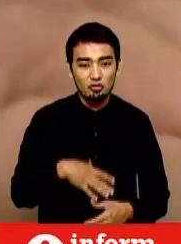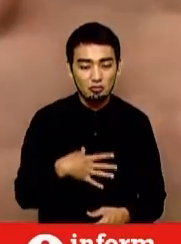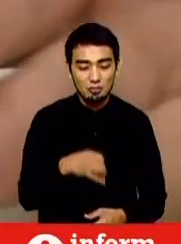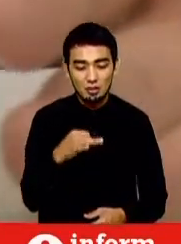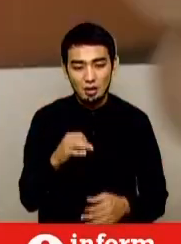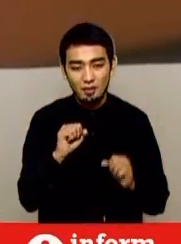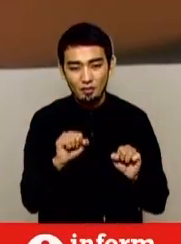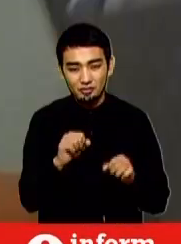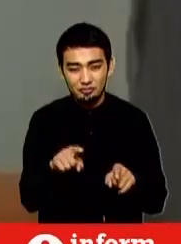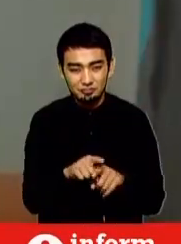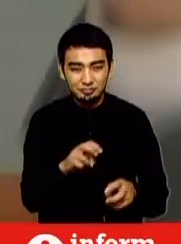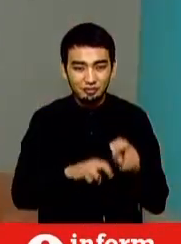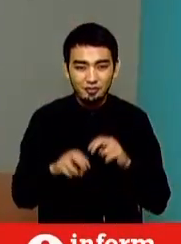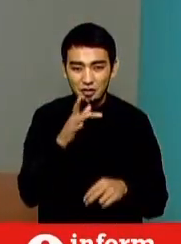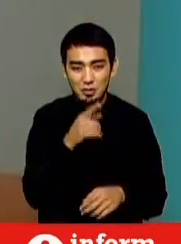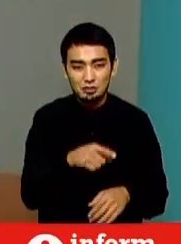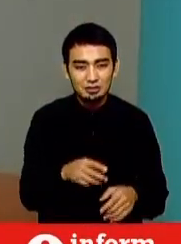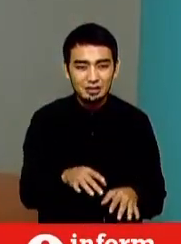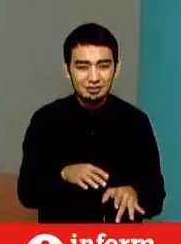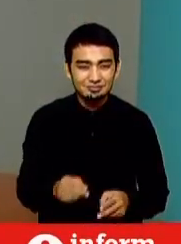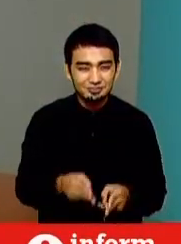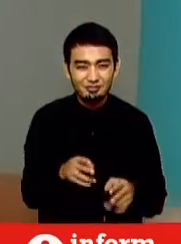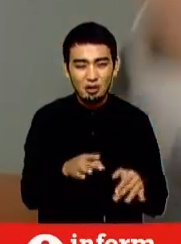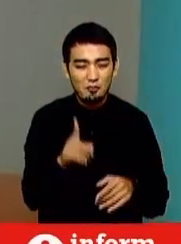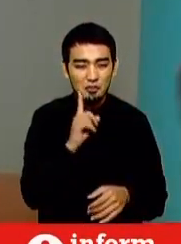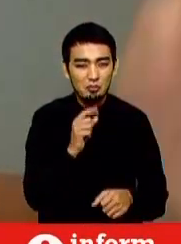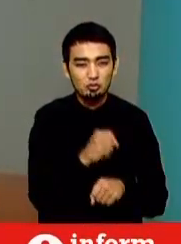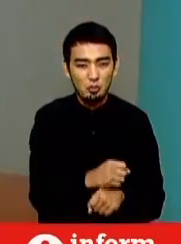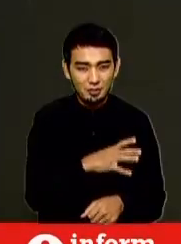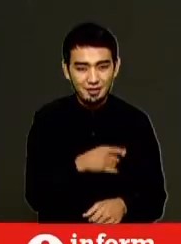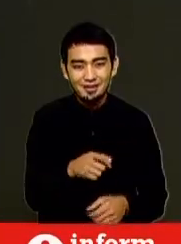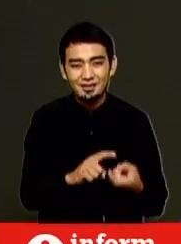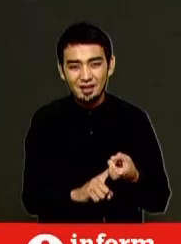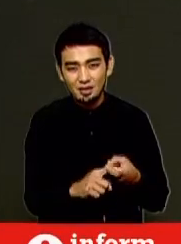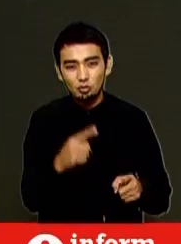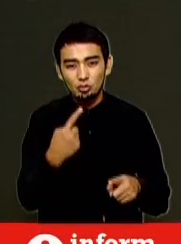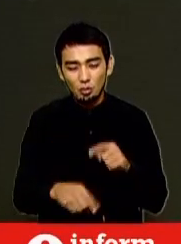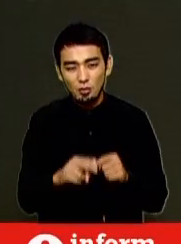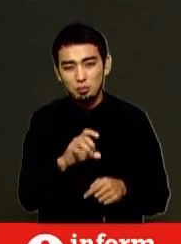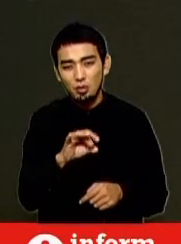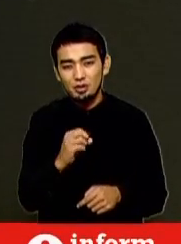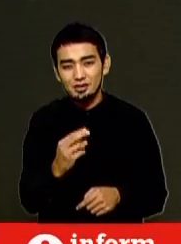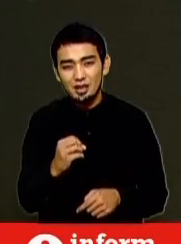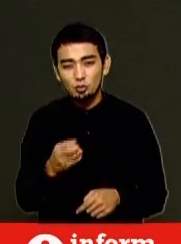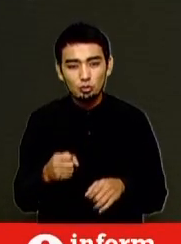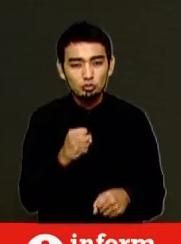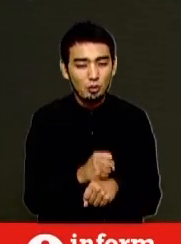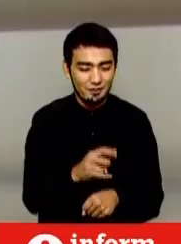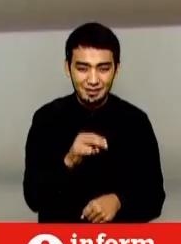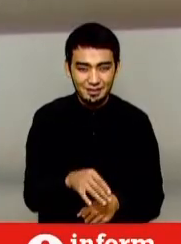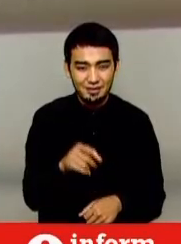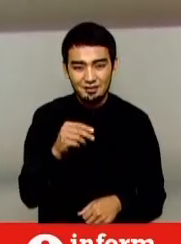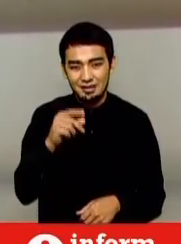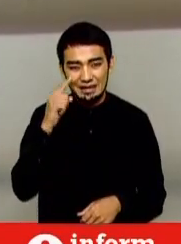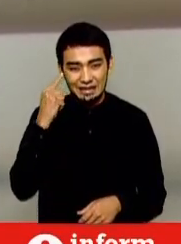жұмысына байланысты қылмыстық іс уақытша тоқтап тұр. Бірақ ол бұл іске қатысты басқа да процедураларды тоқтатып қою деген сөз емес. Күдікті